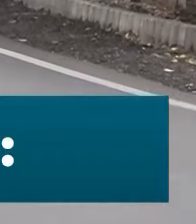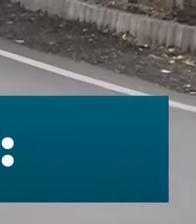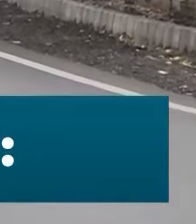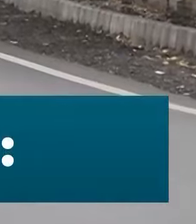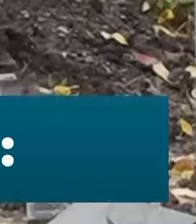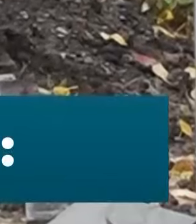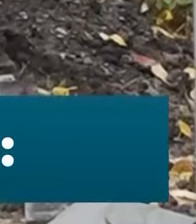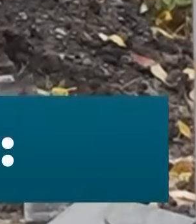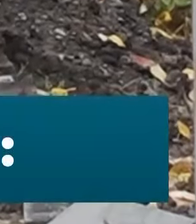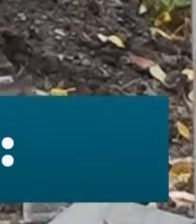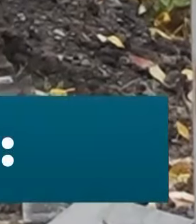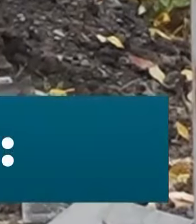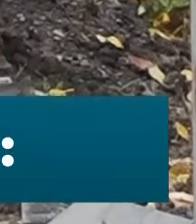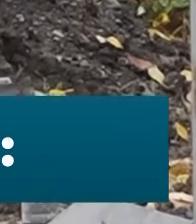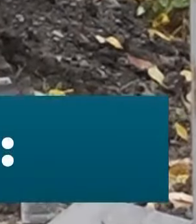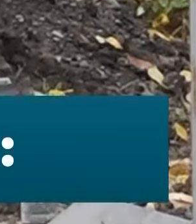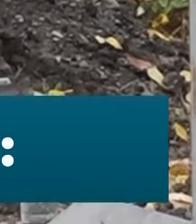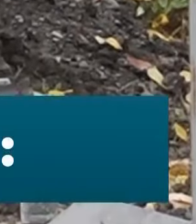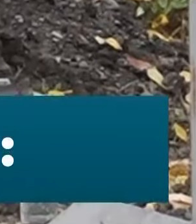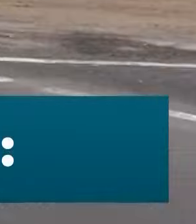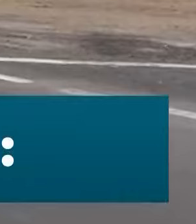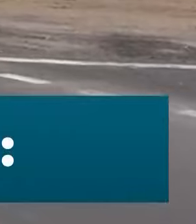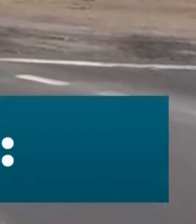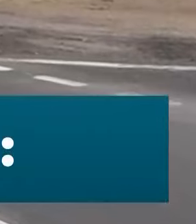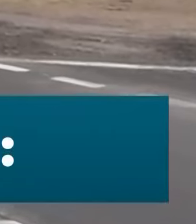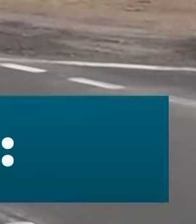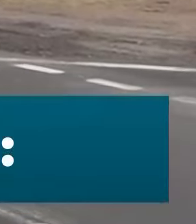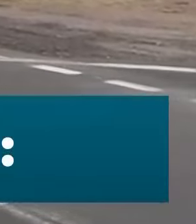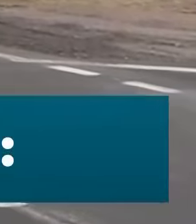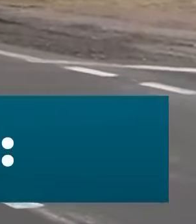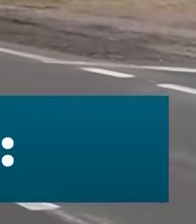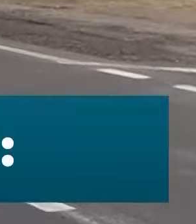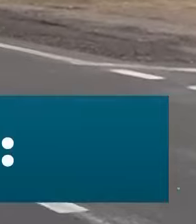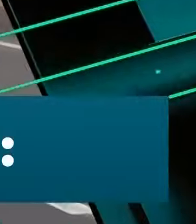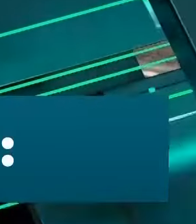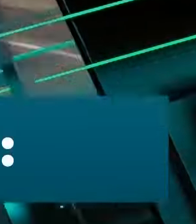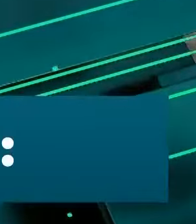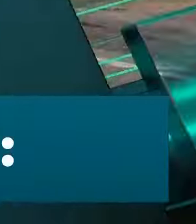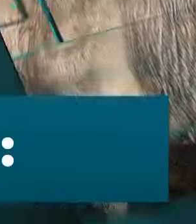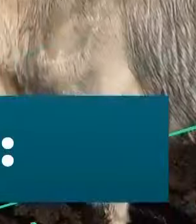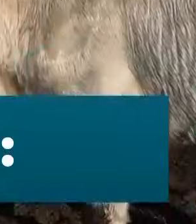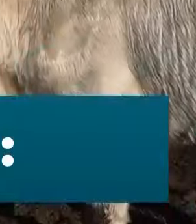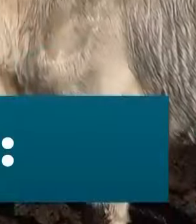өңір басшысы Бейбіт Исабаевтың Жаркент өңіріндегі іссапар барысында айтылды.